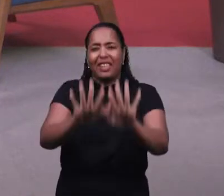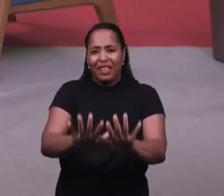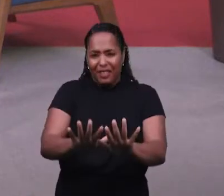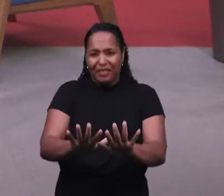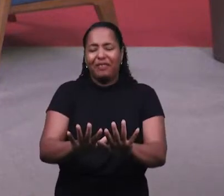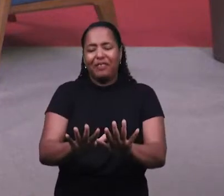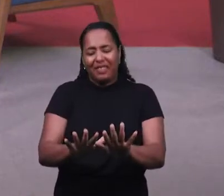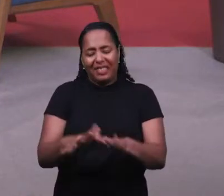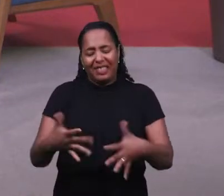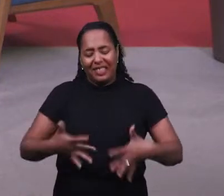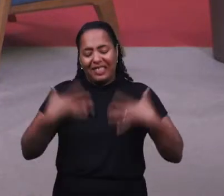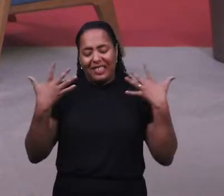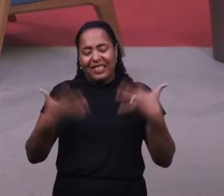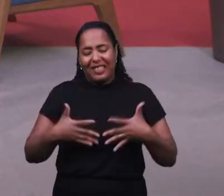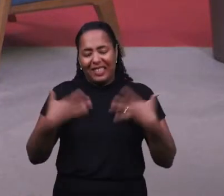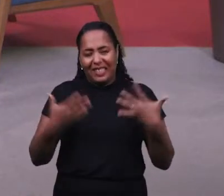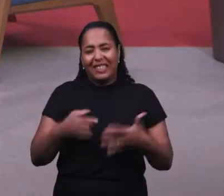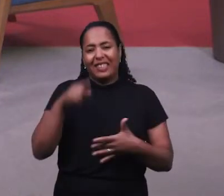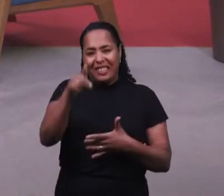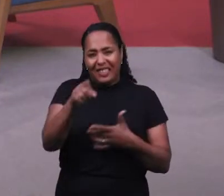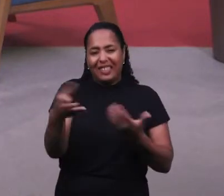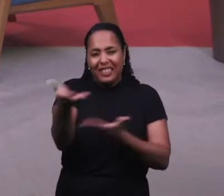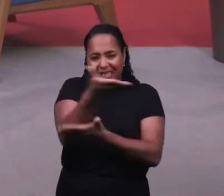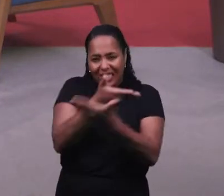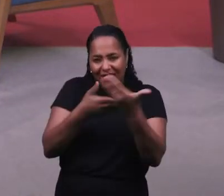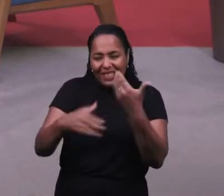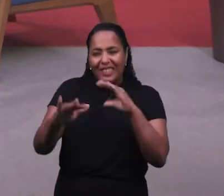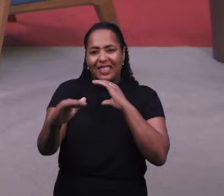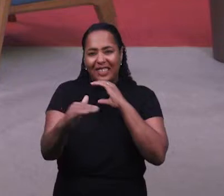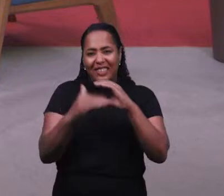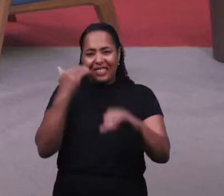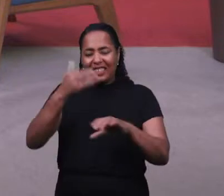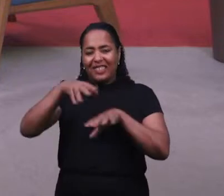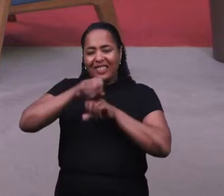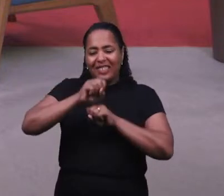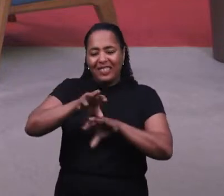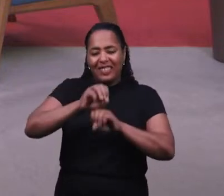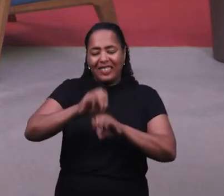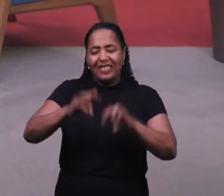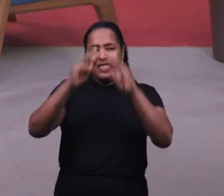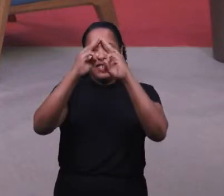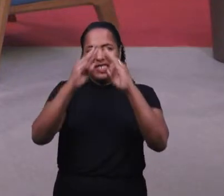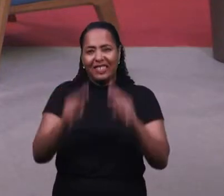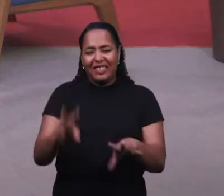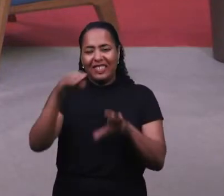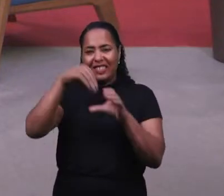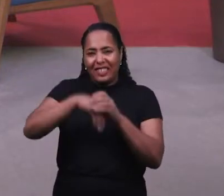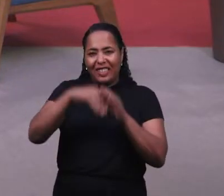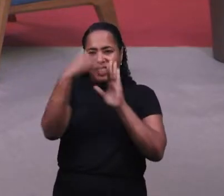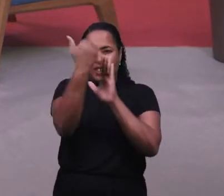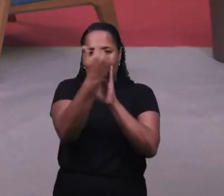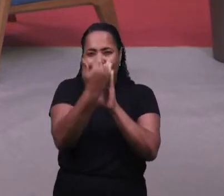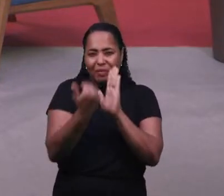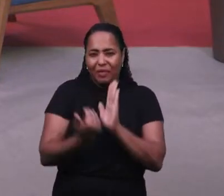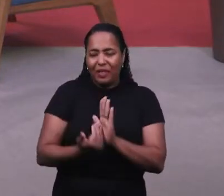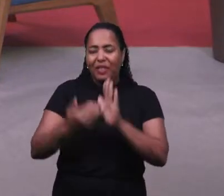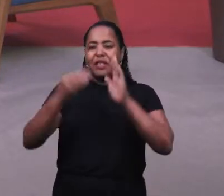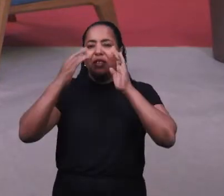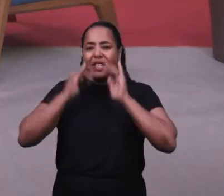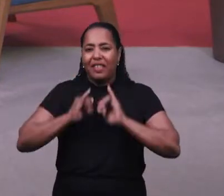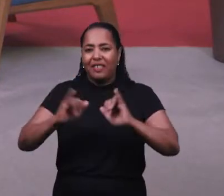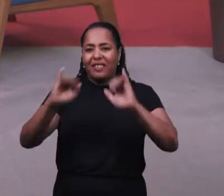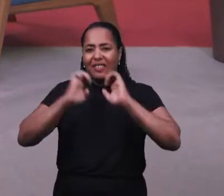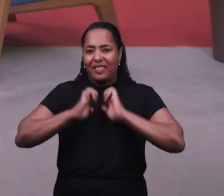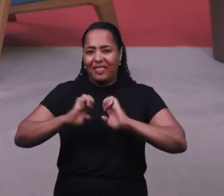vous bénisse. C'est une joie d'avoir votre participation ici dans le son du Manaïm et dans